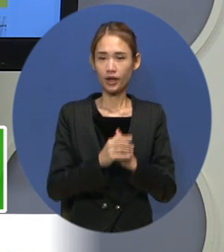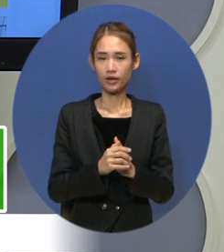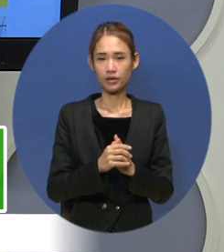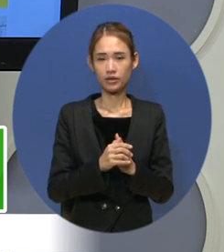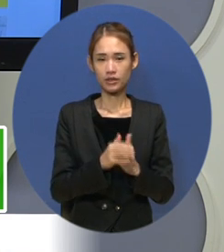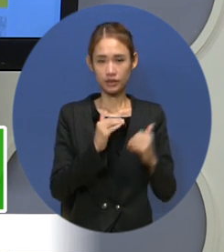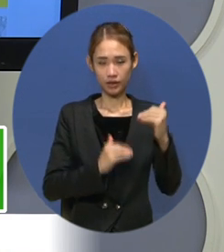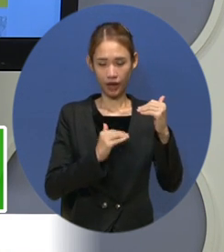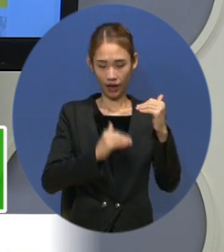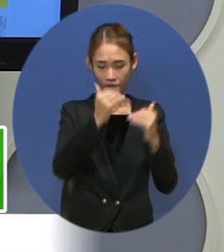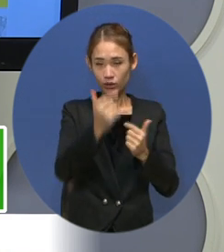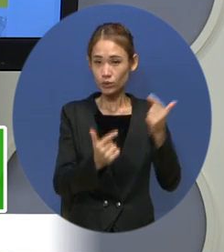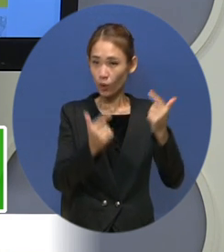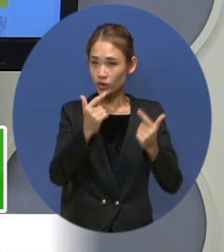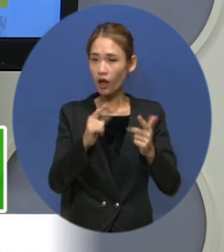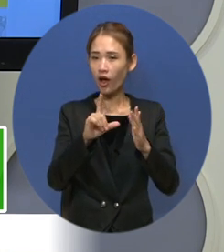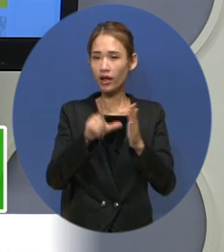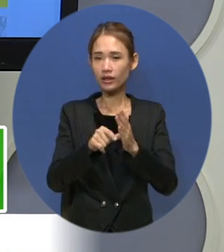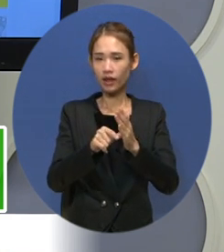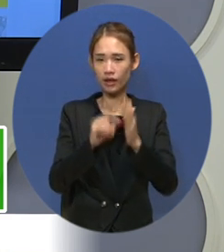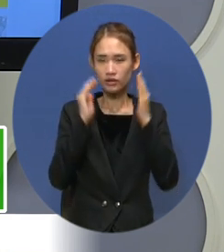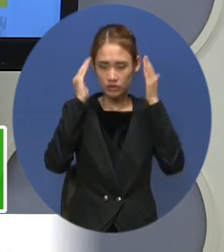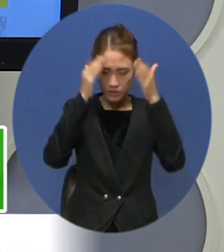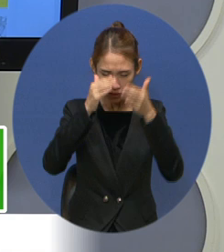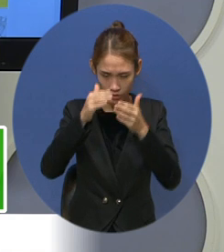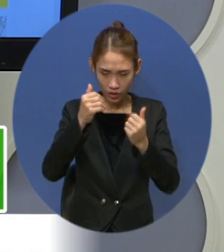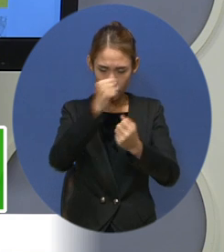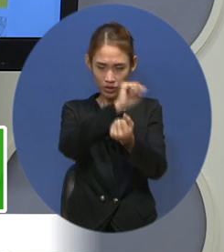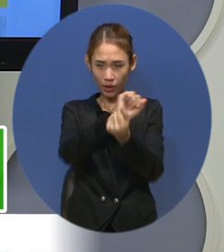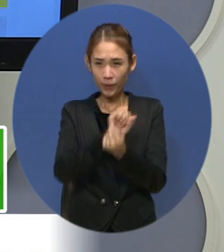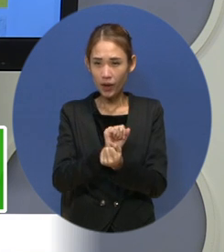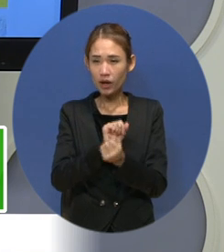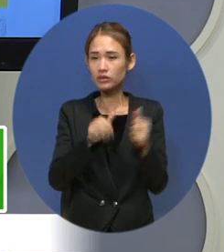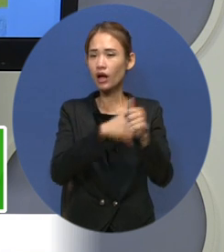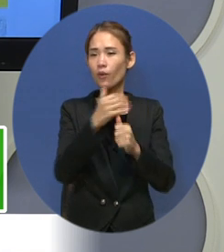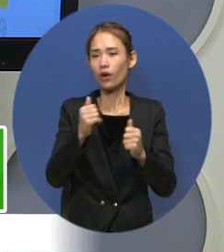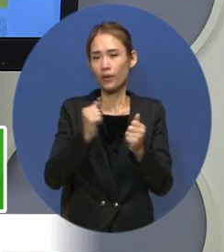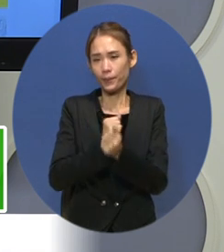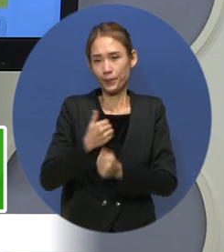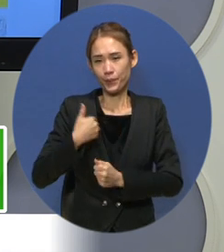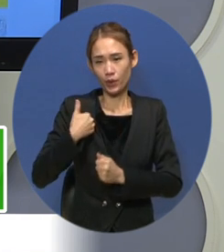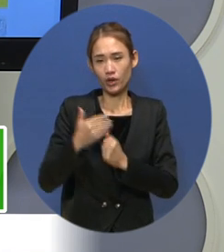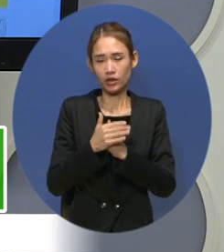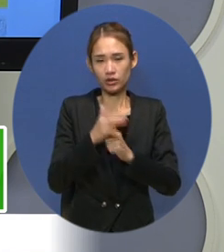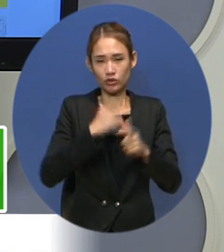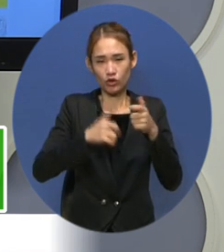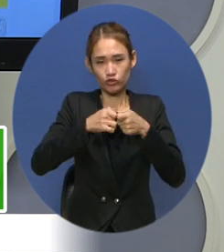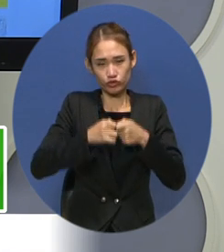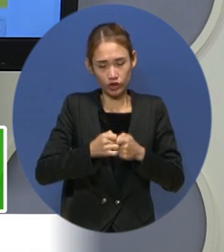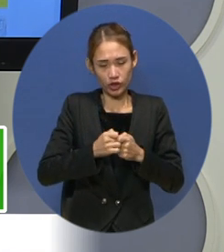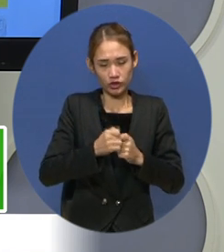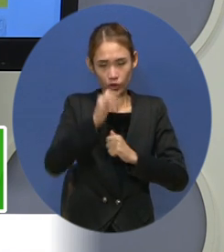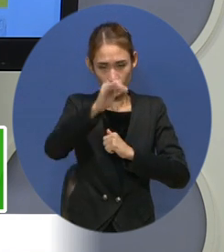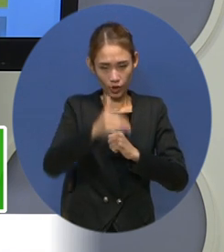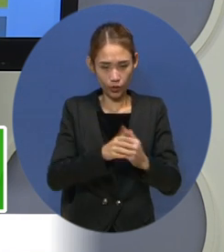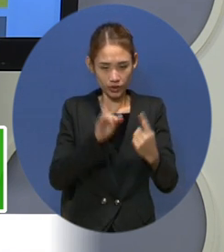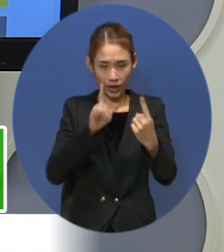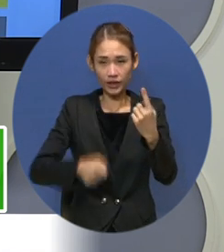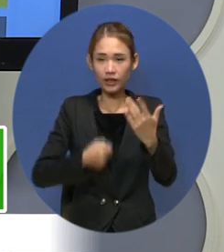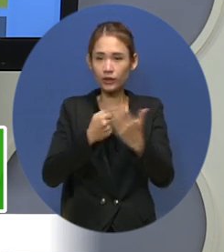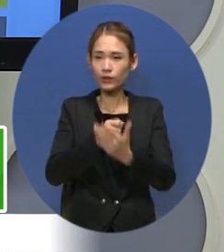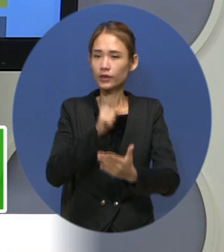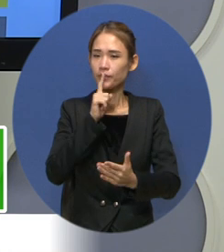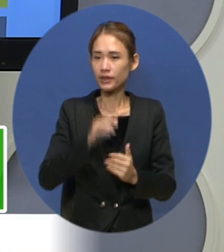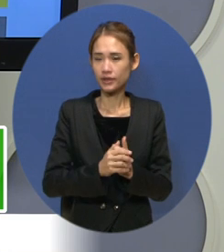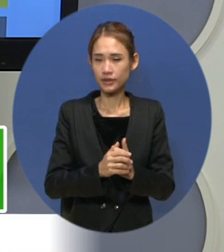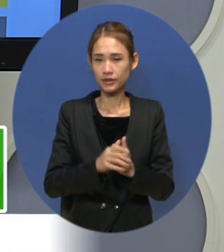단계 조정시 방역 집단 감염 상황에 따라 종교계와 협의해 구체적 조치 내용과 대상을 결정했는데요